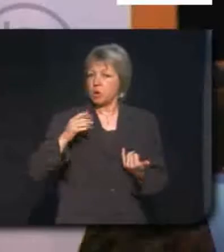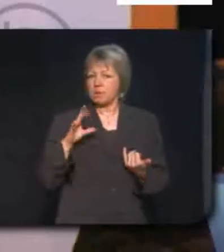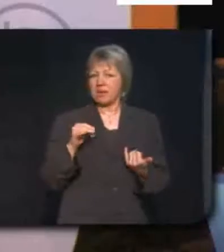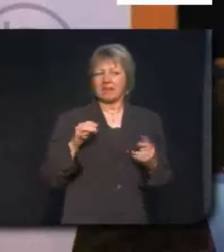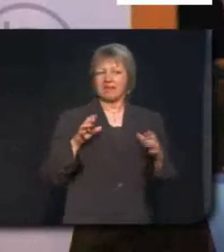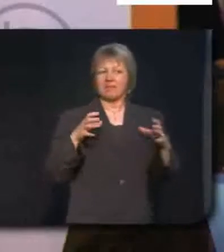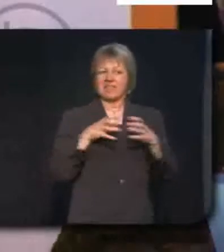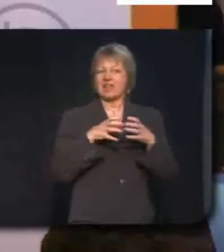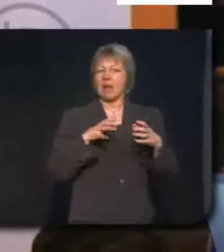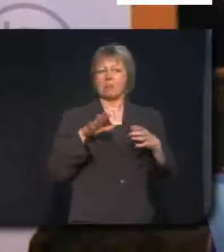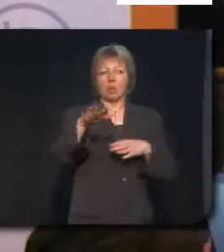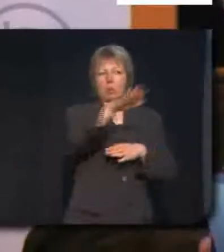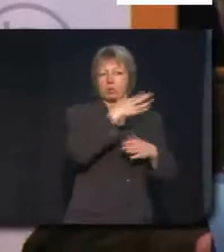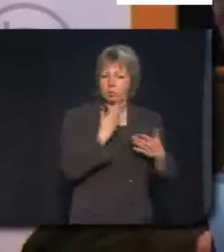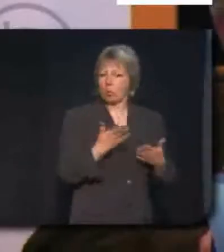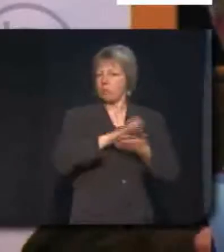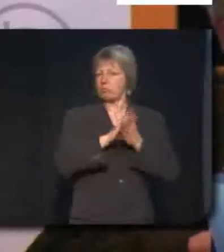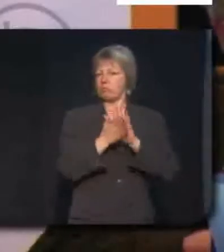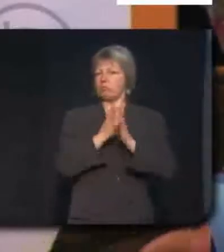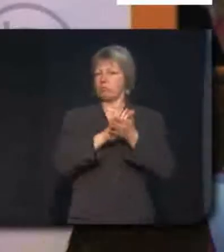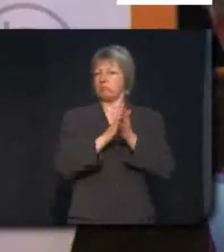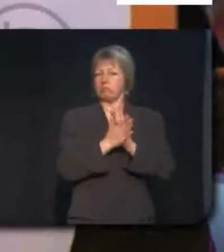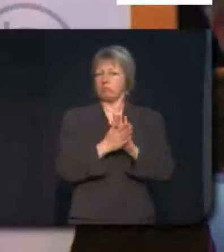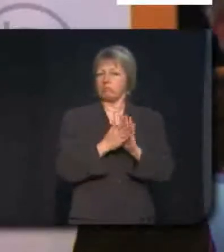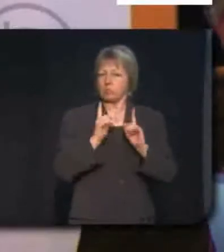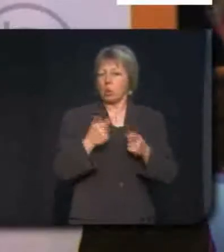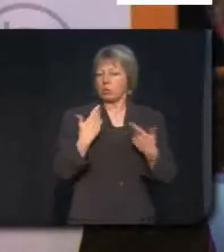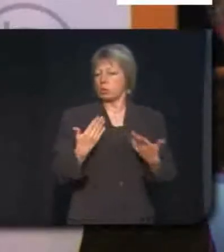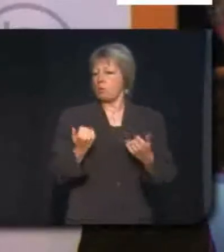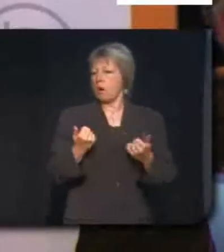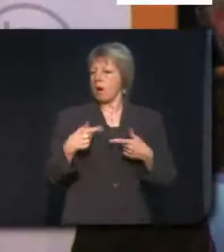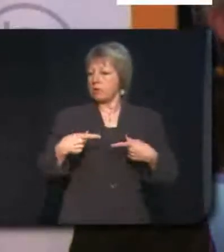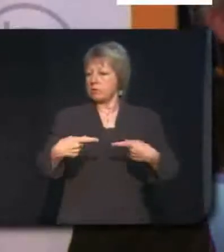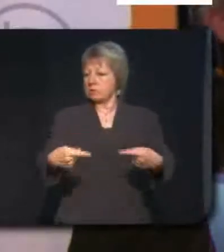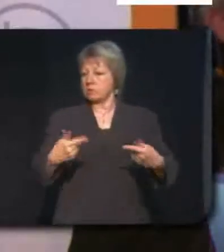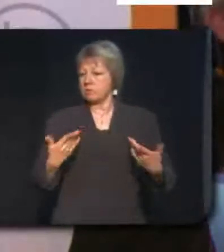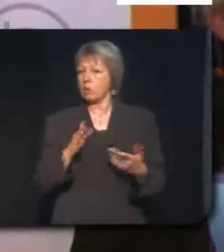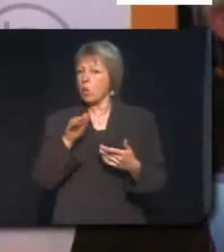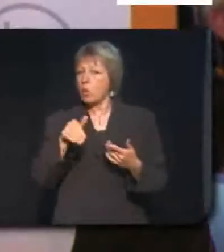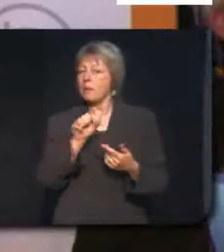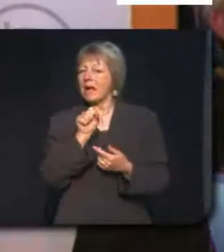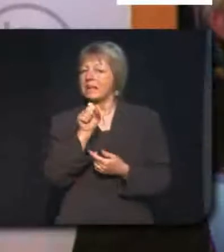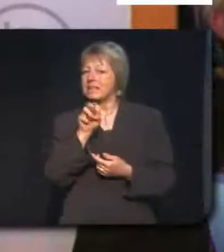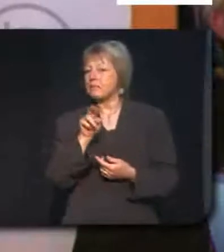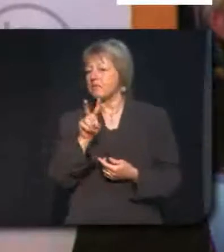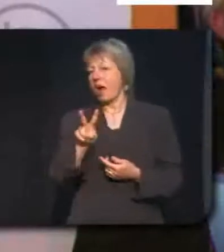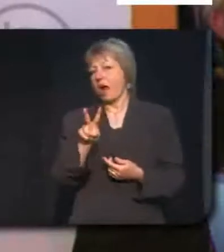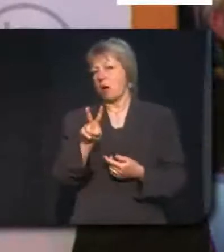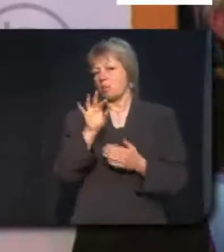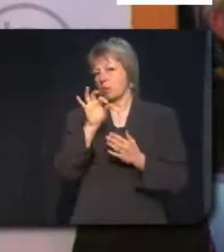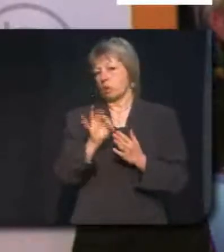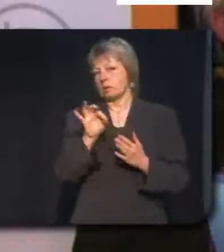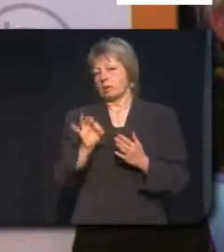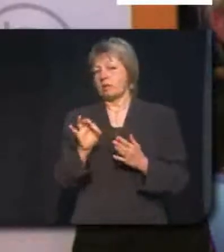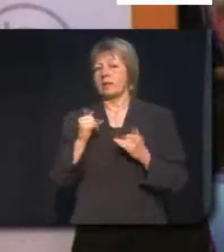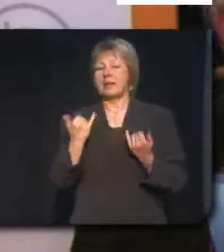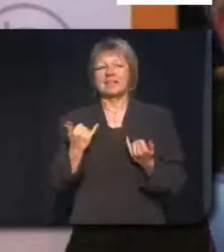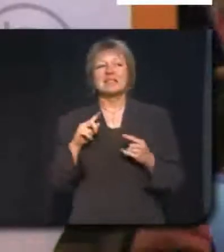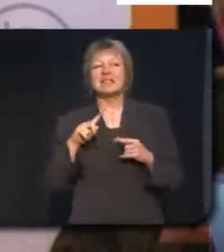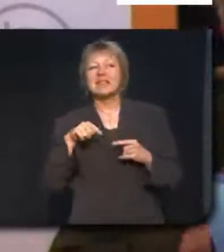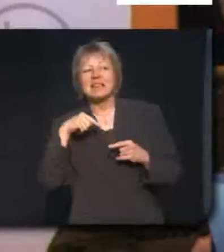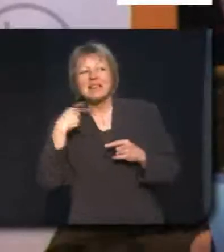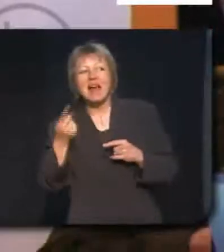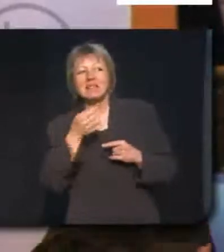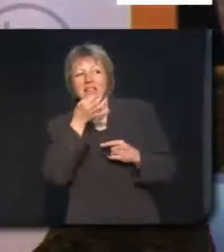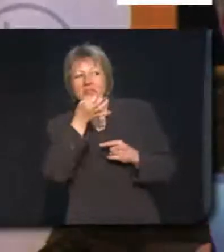Versammlung vereinbart dass wir das geheim machen die ganzen Essen verursachen so die nächste Frage am kontra